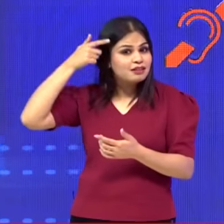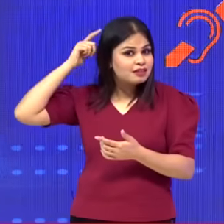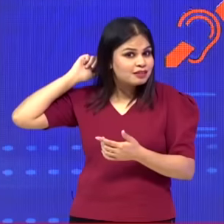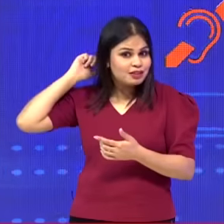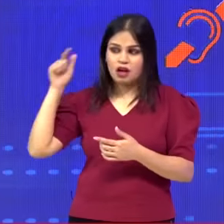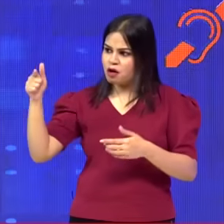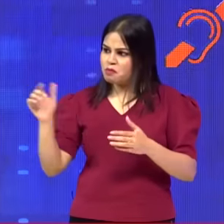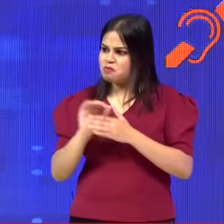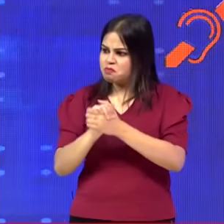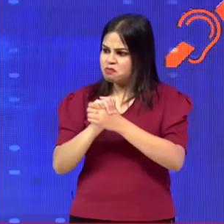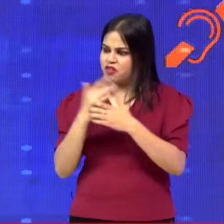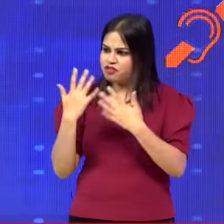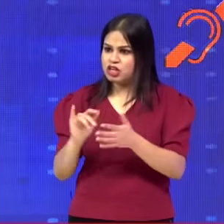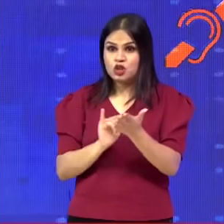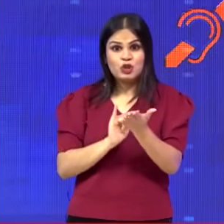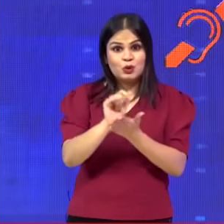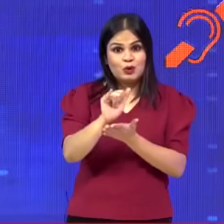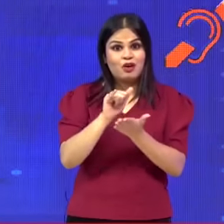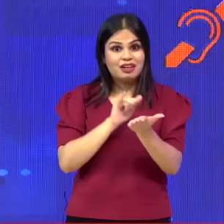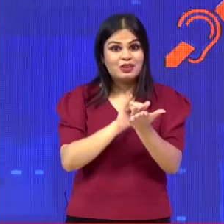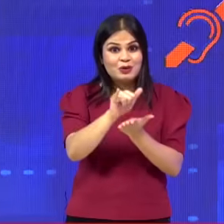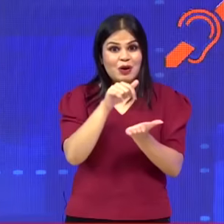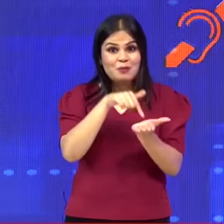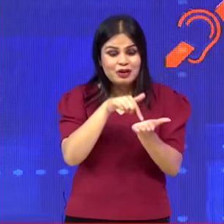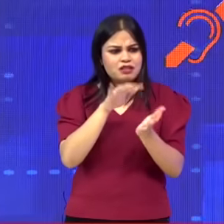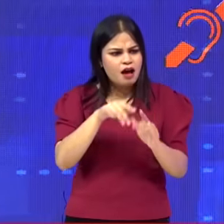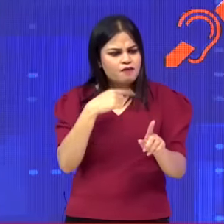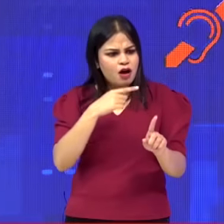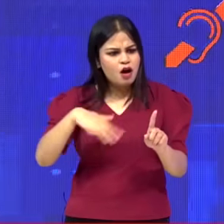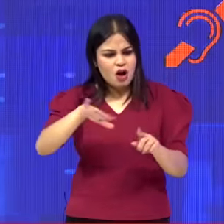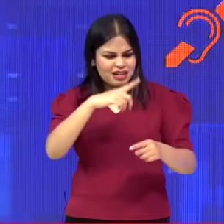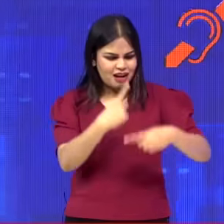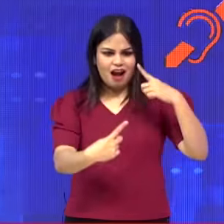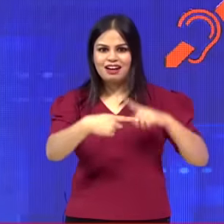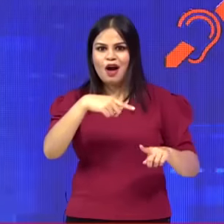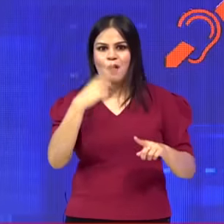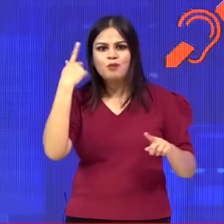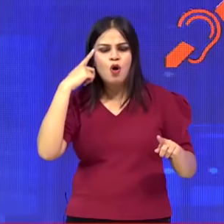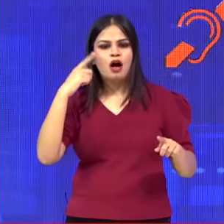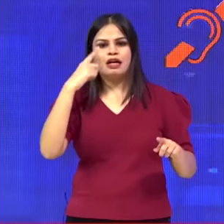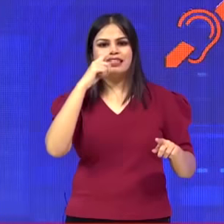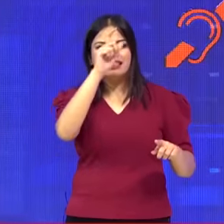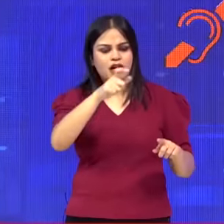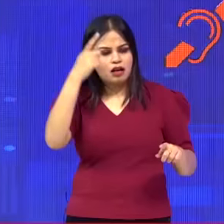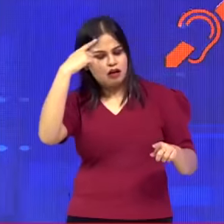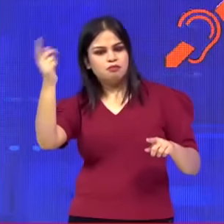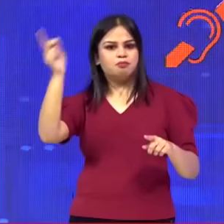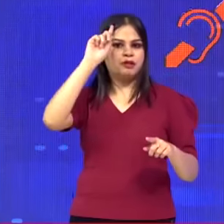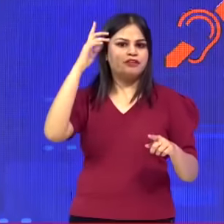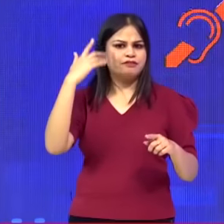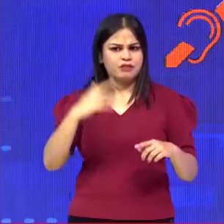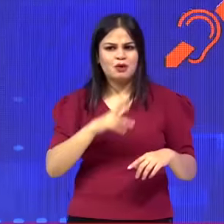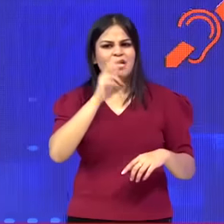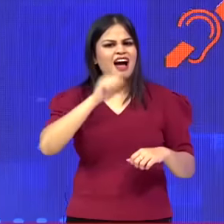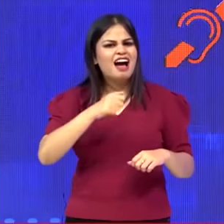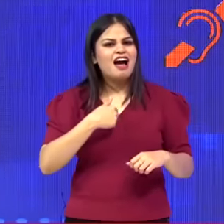खान परफॉर्म कर रहे थे और डांडिया से एक लड़की के सिर पर चोट लगी। हाँ, तो हम लोग वो सॉफ्ट टॉयज वगैरह फेंका करते